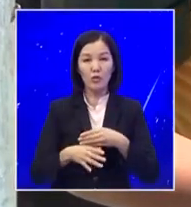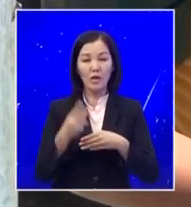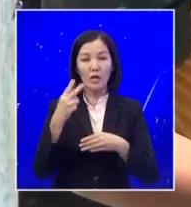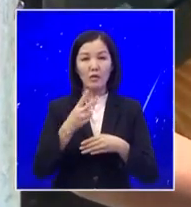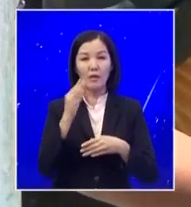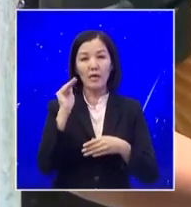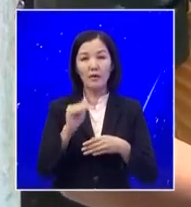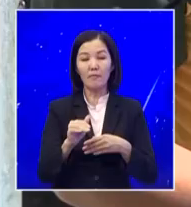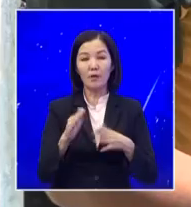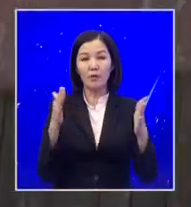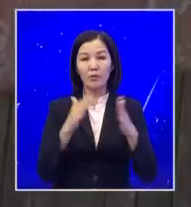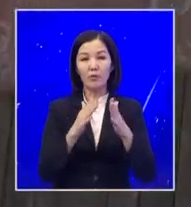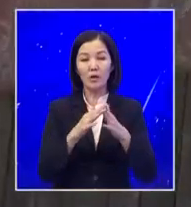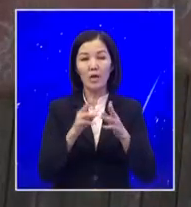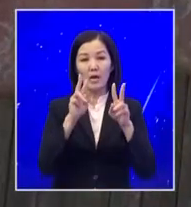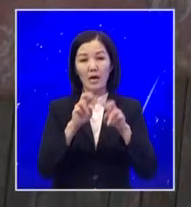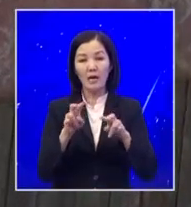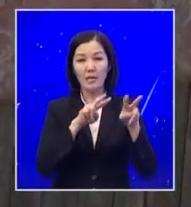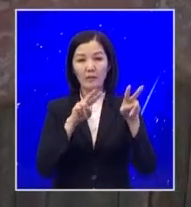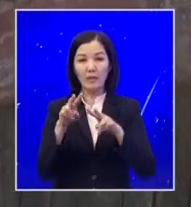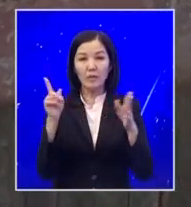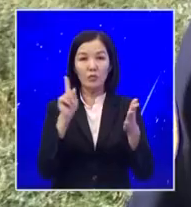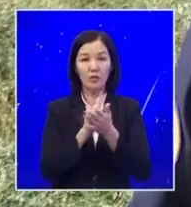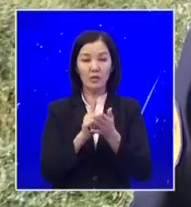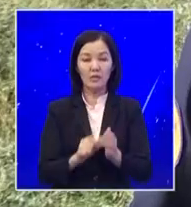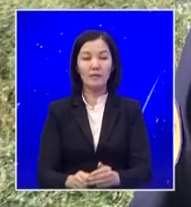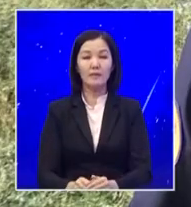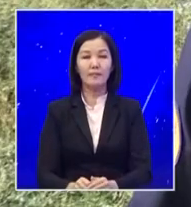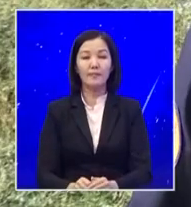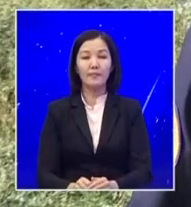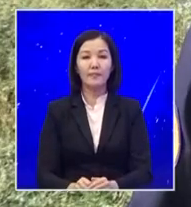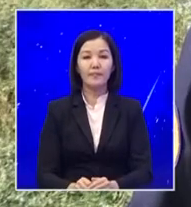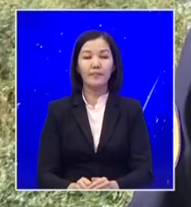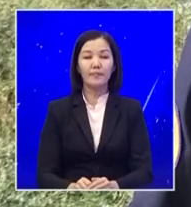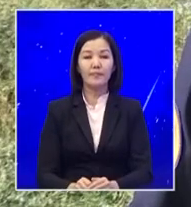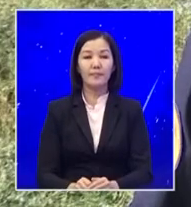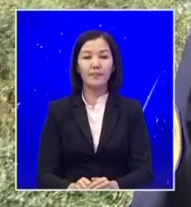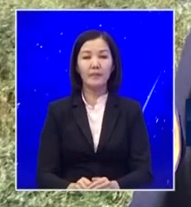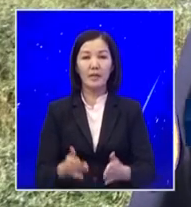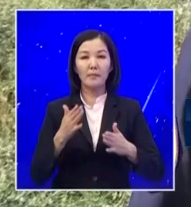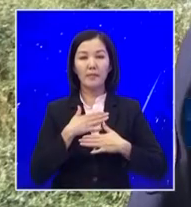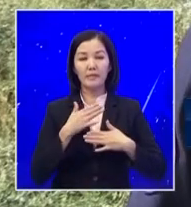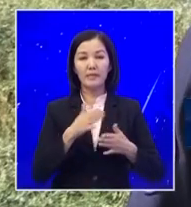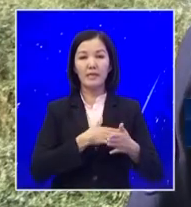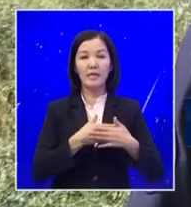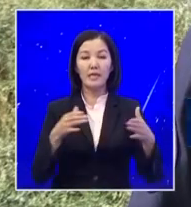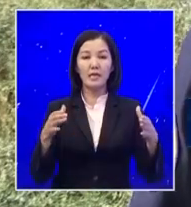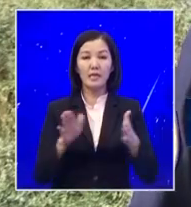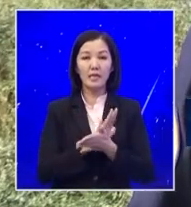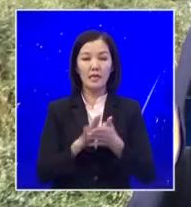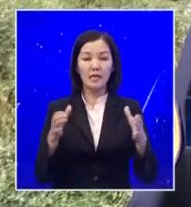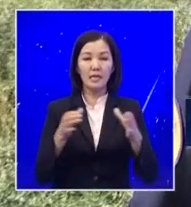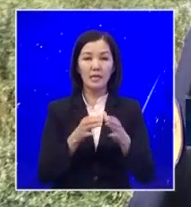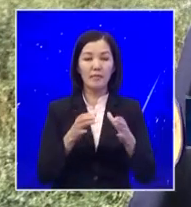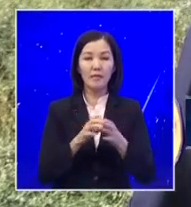22 мыңға жоқ баспананы қарап тексеруі тиіс. Управление по ЧС города Талдықорған. Біз еріктілермен және апаттық газ